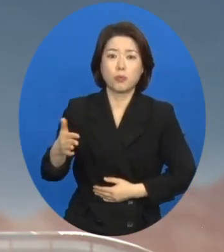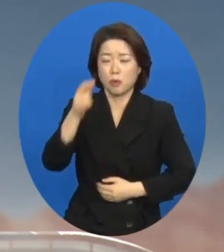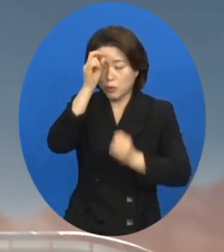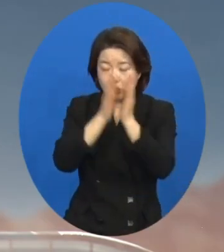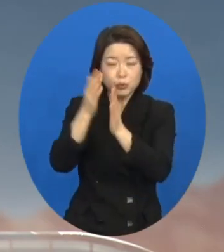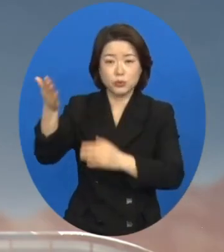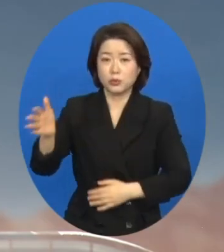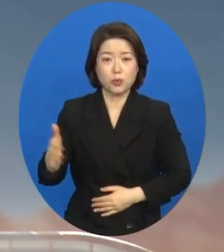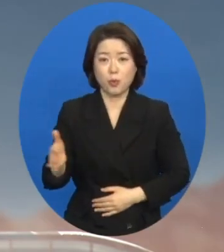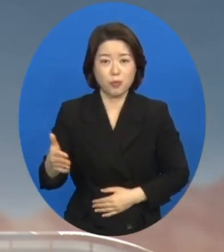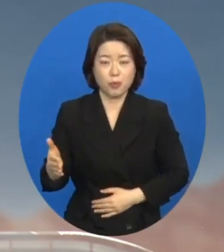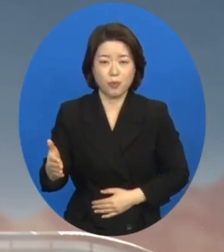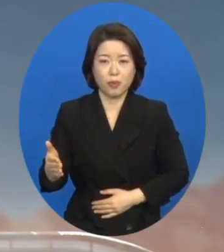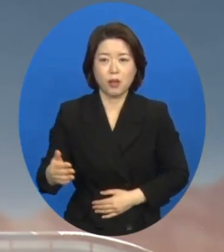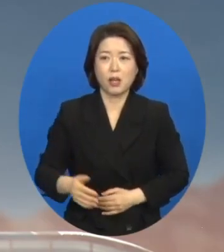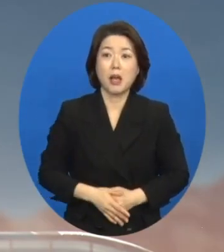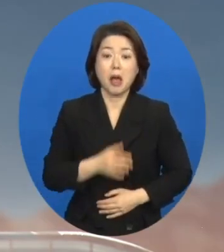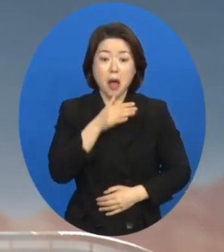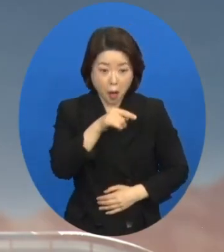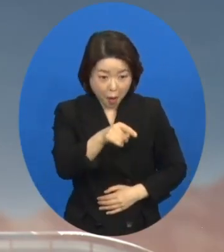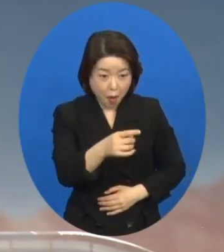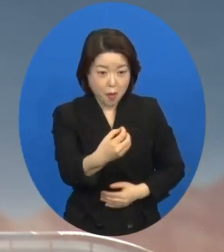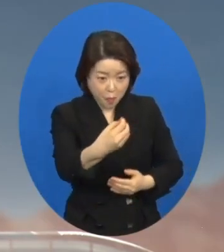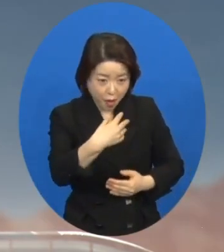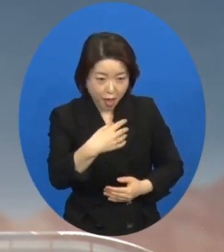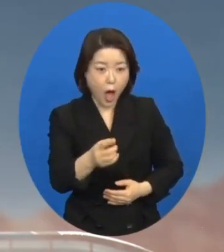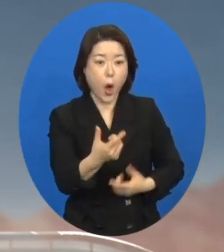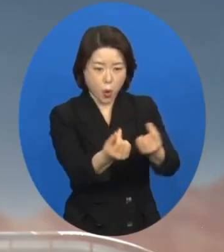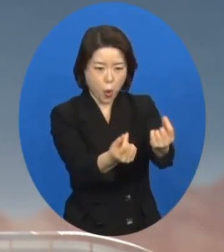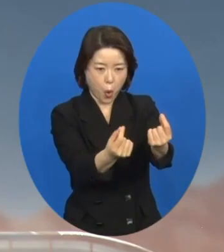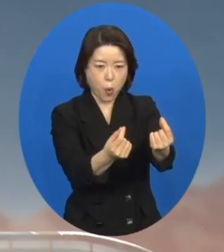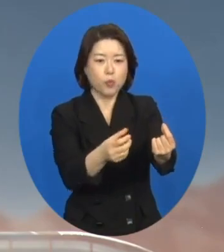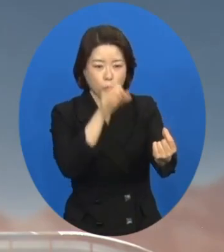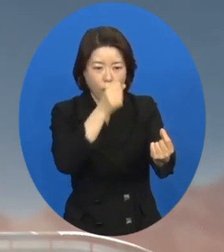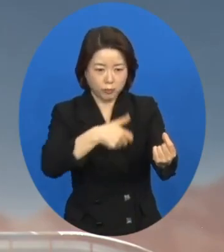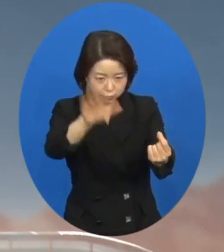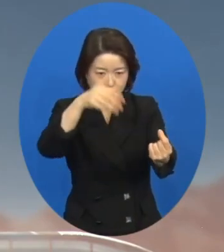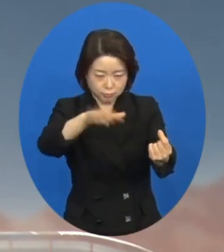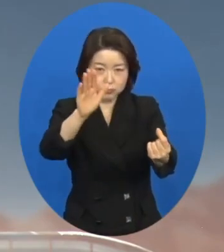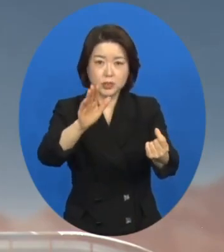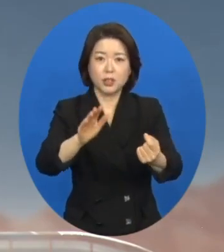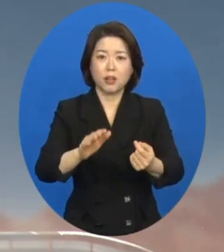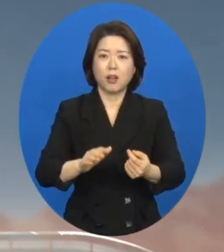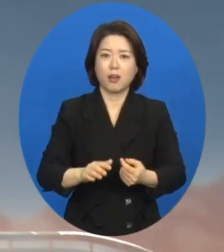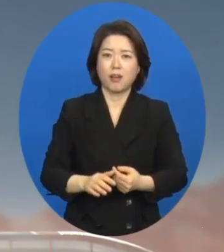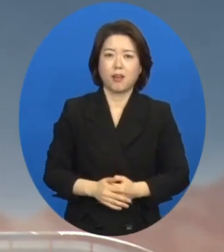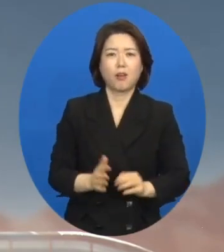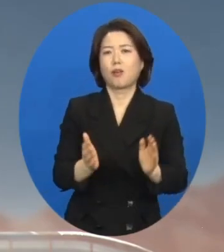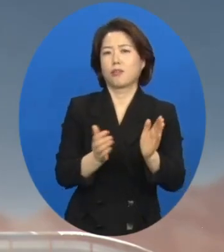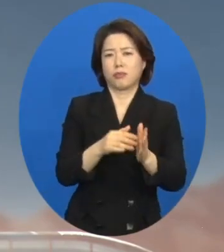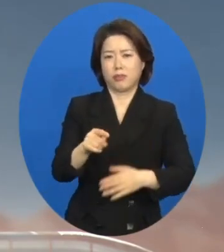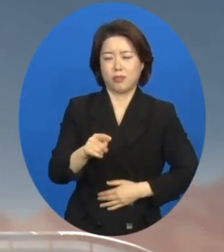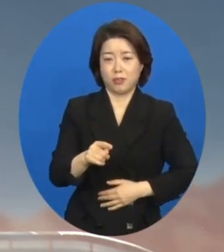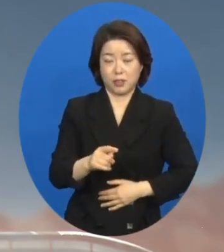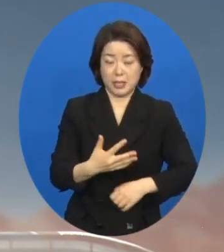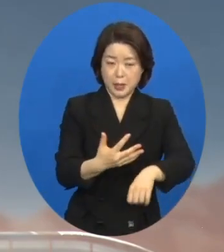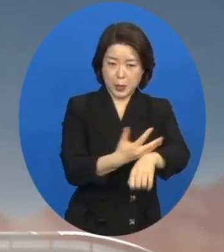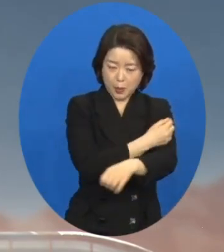않습니다. 아, 그게 좋겠다 하고 보낸 거야. 여호수아가 위대한 승리 이후에